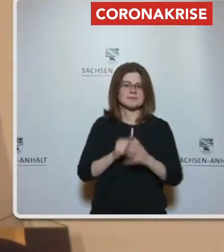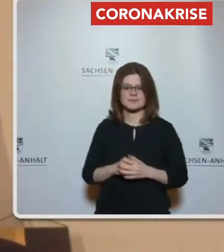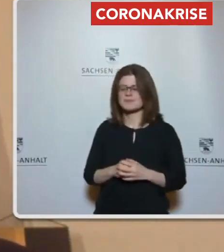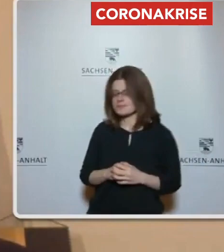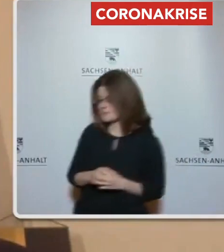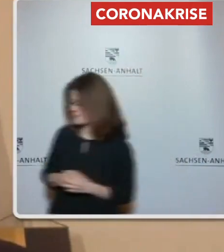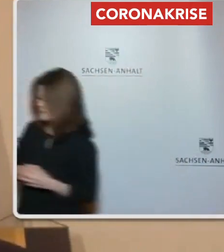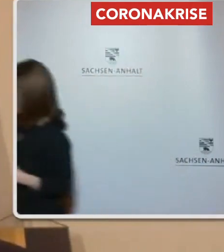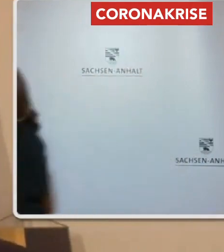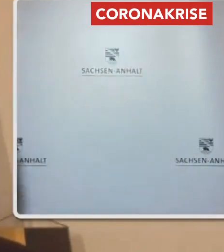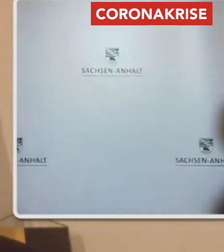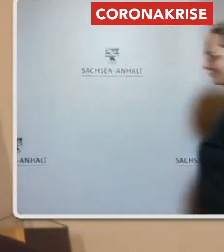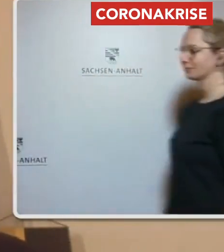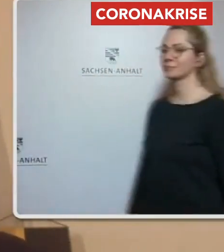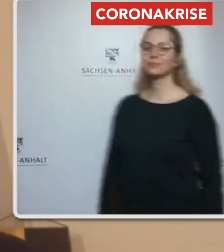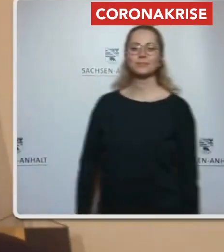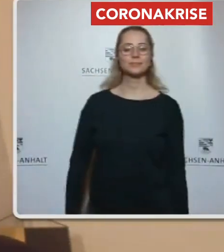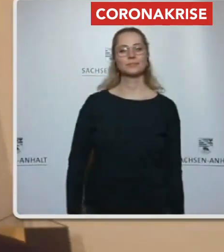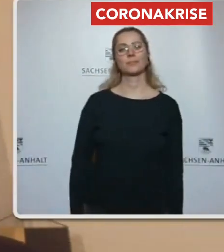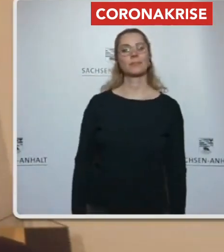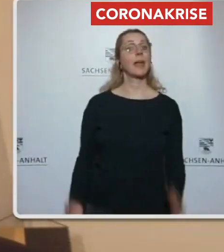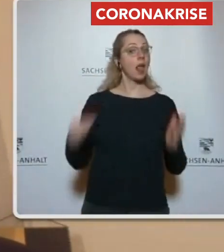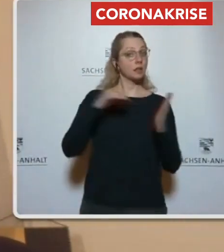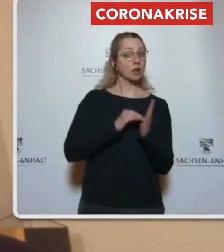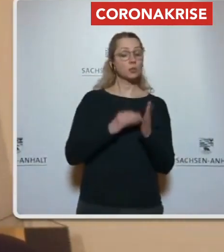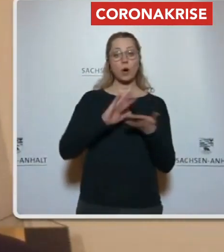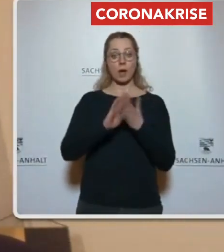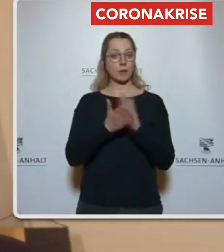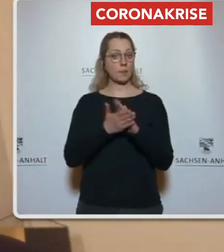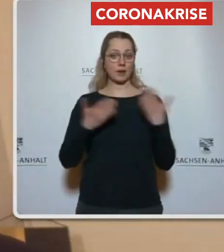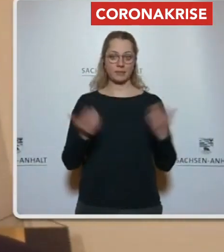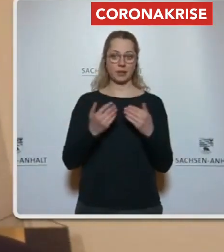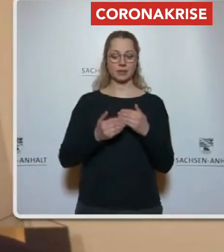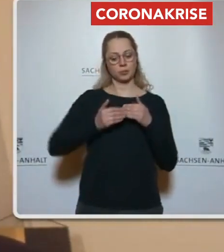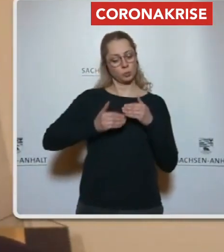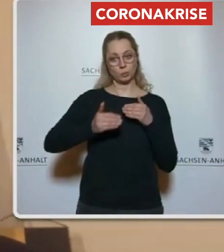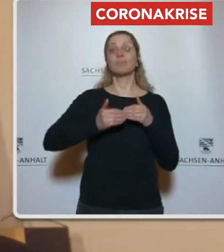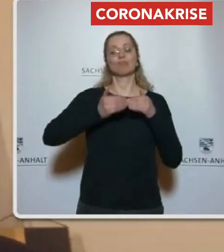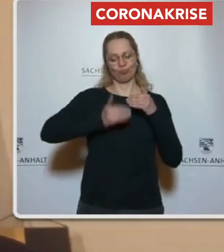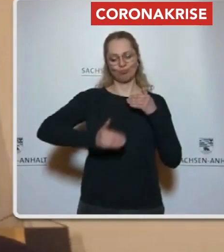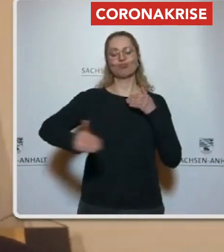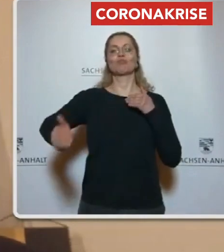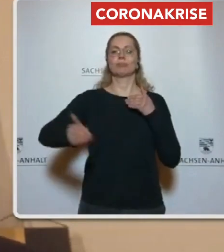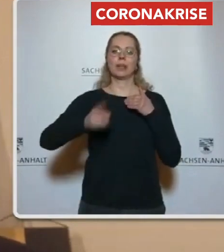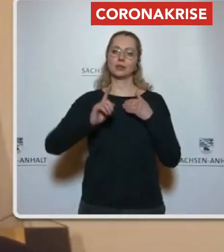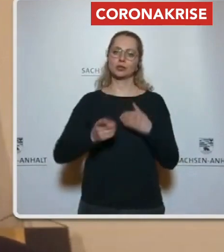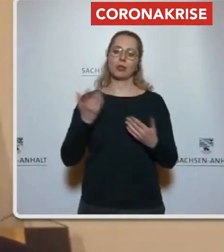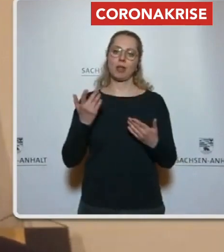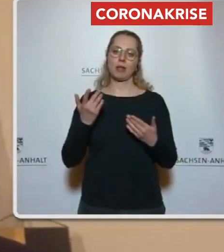zusätzlich vereinbart, dass mittelfristig wir über